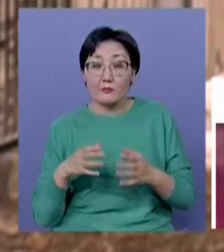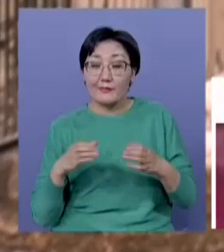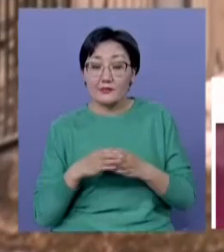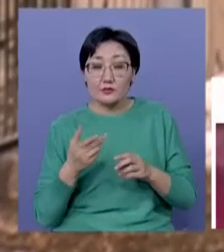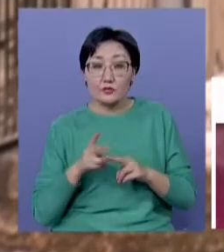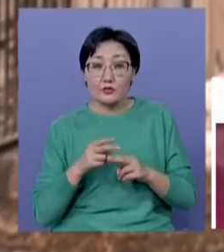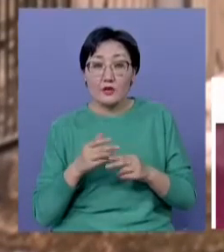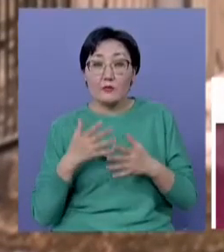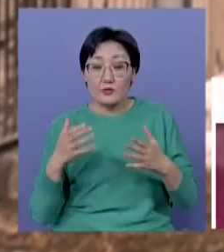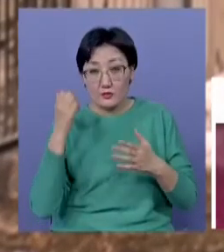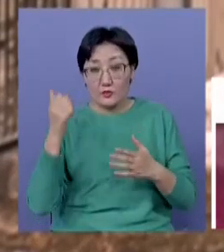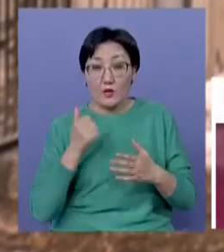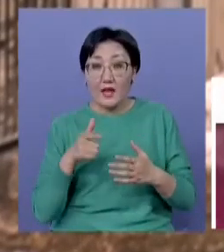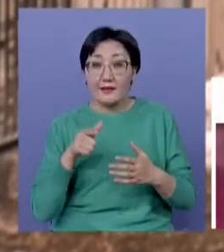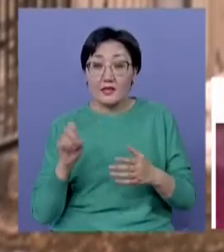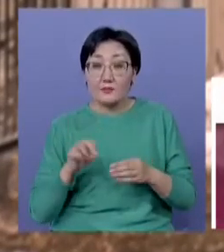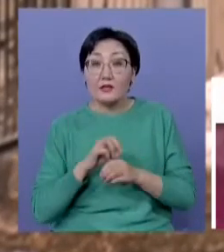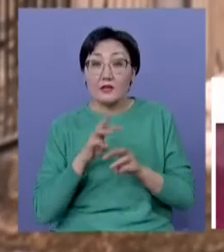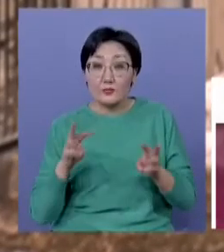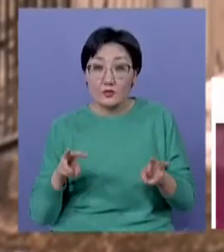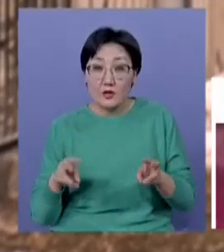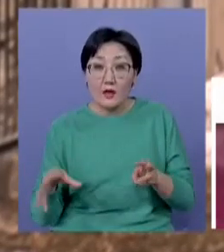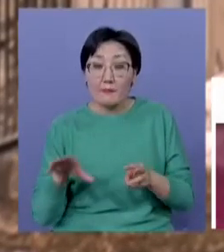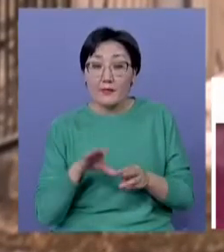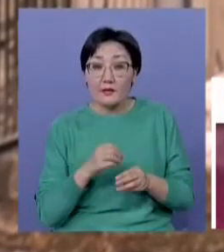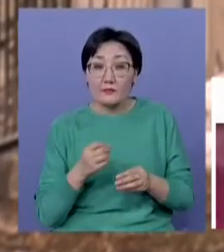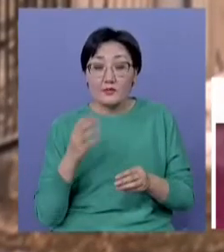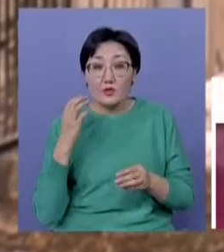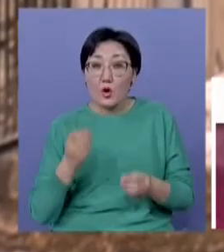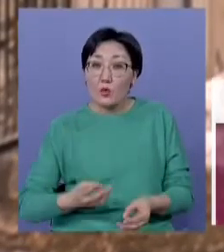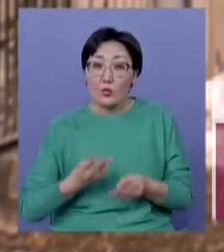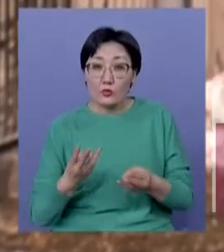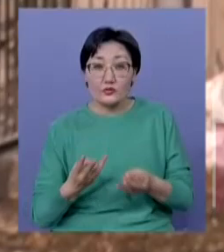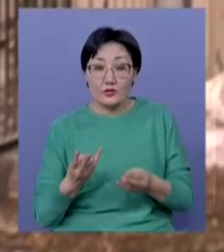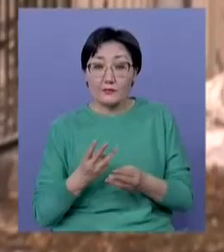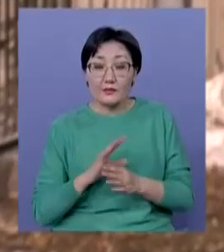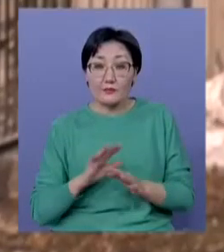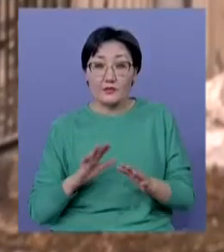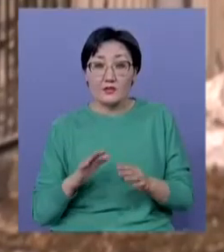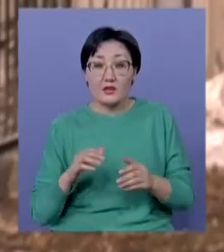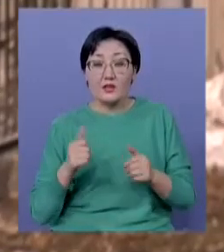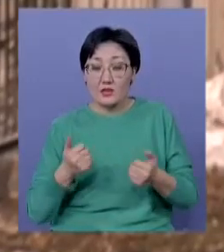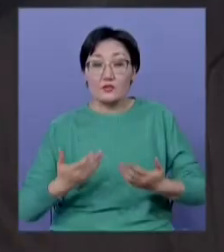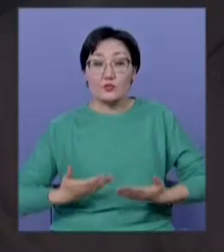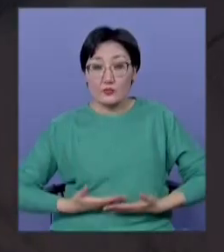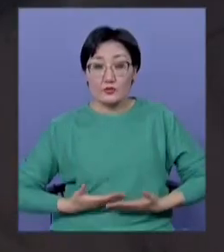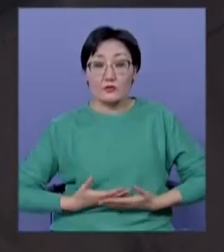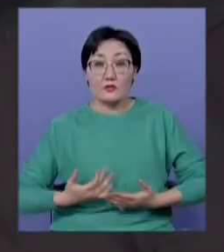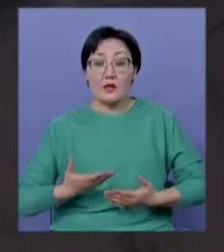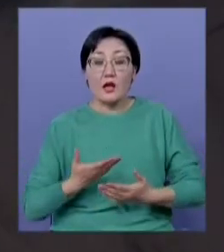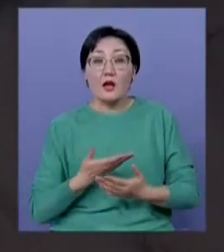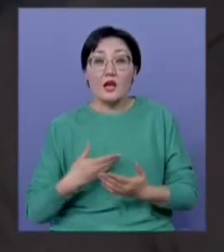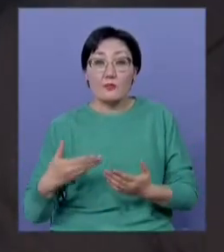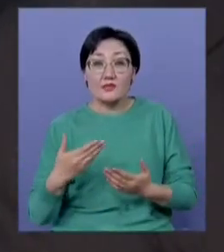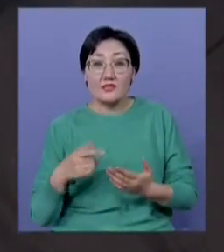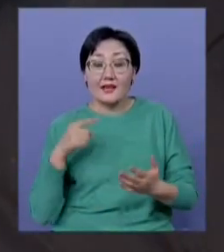рахмет. Осы газ келіп, бәріміз от жаққаннан құтылып, жақсы өмір сүріп жатырмыз. Біздер әзір